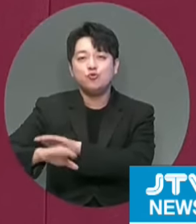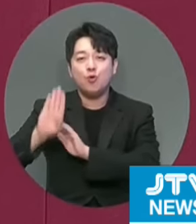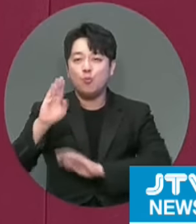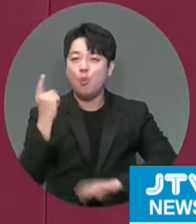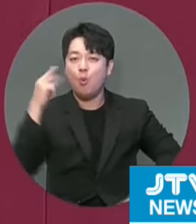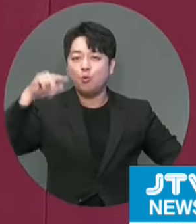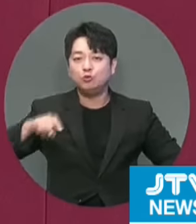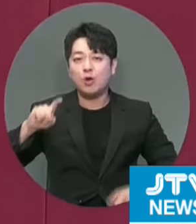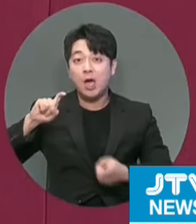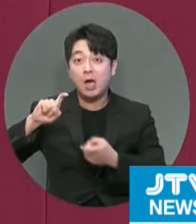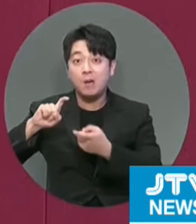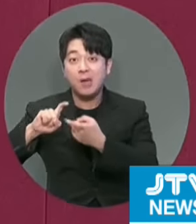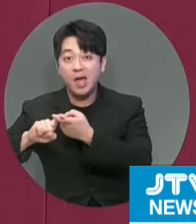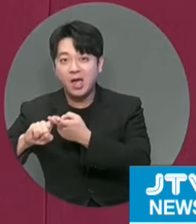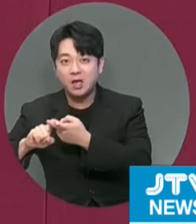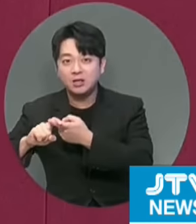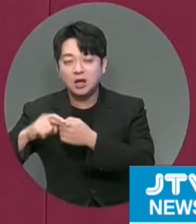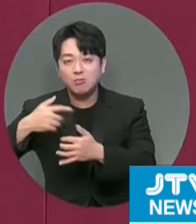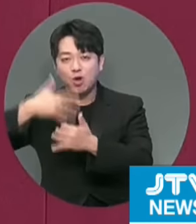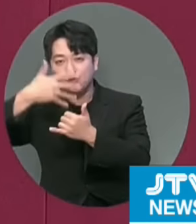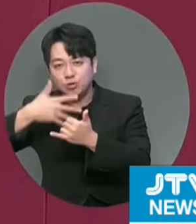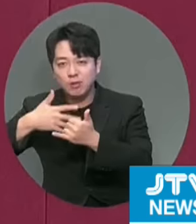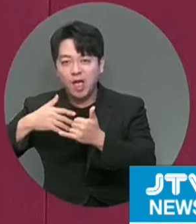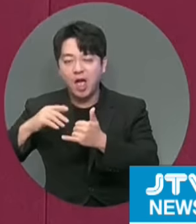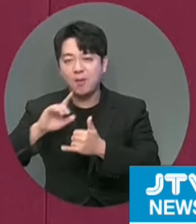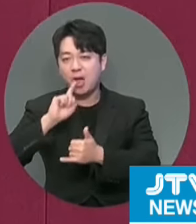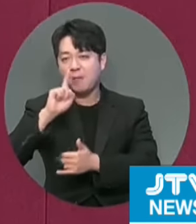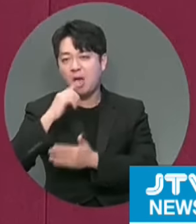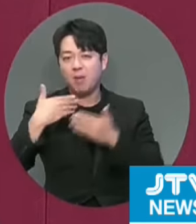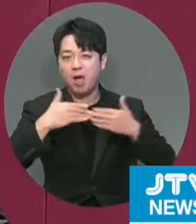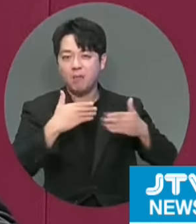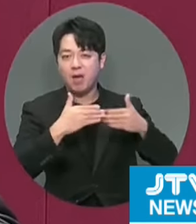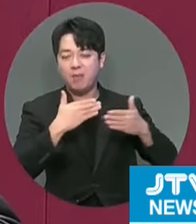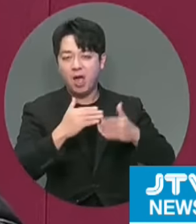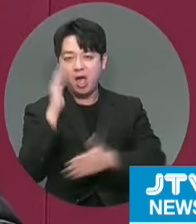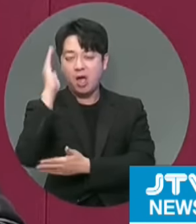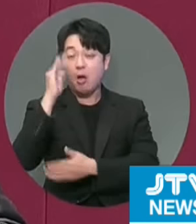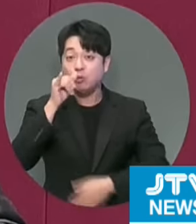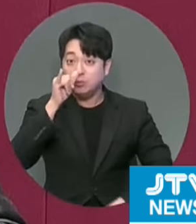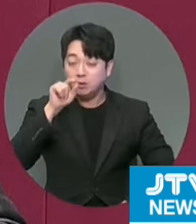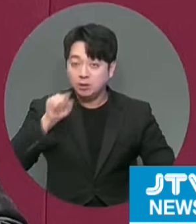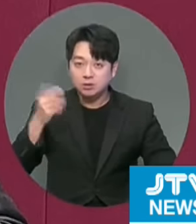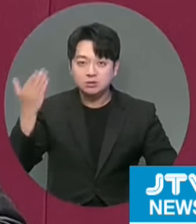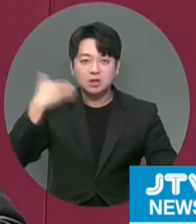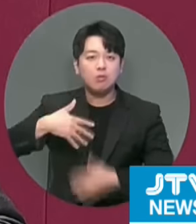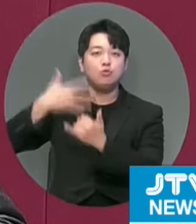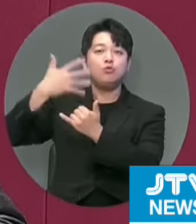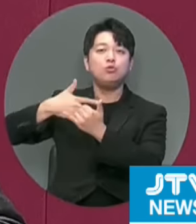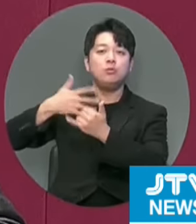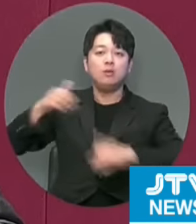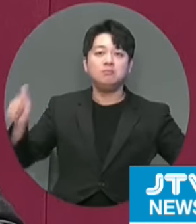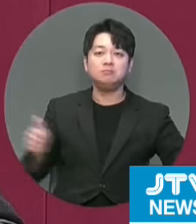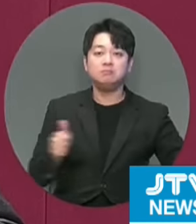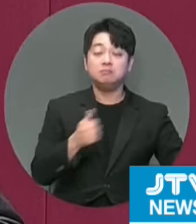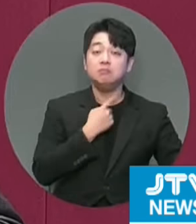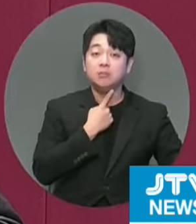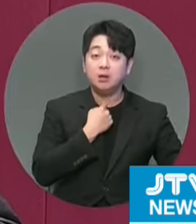편향된 심각한 언행을 계속해서 일삼고 있습니다. 그는 한 유튜브 방송에 출연해서 이런 말까지